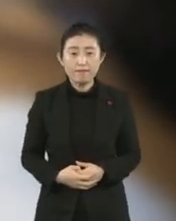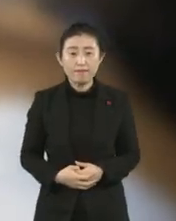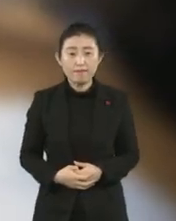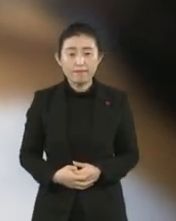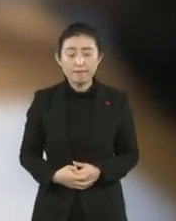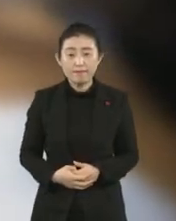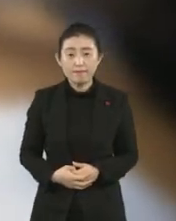입니다